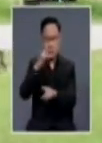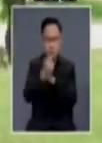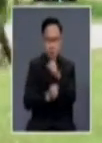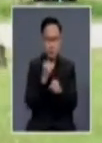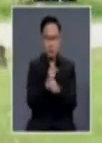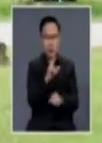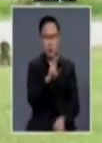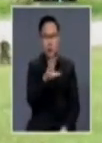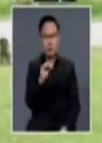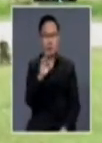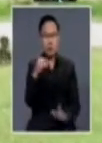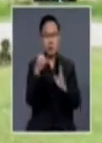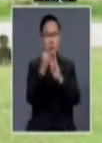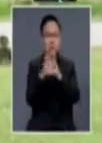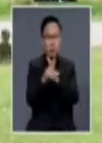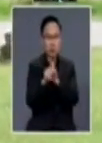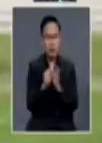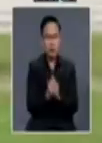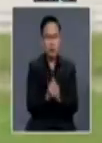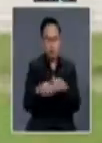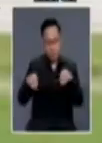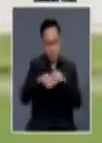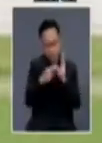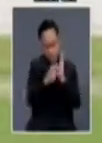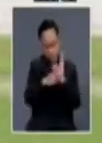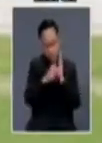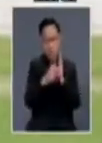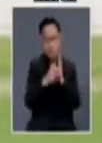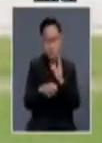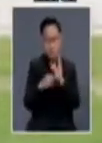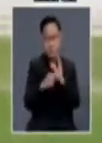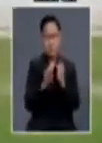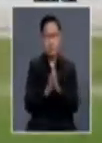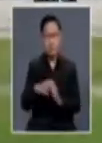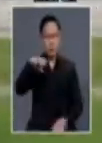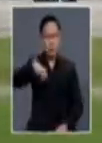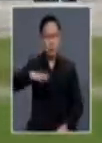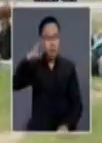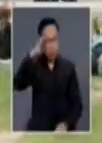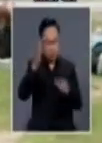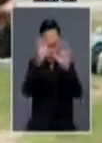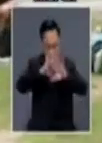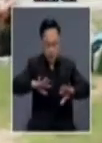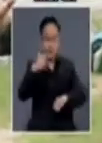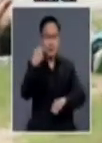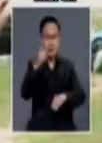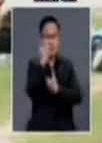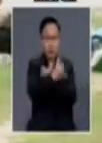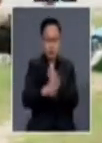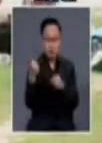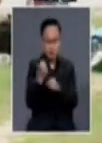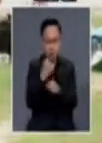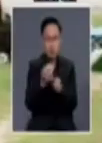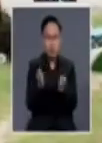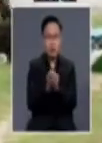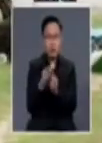2559ในพื้นที่จังหวัดชลบุรีและพื้นที่ใกล้เคียงโดยมีกองทัพประเทศกลุ่มสมาชิกอาเซียน10ประเทศและประเทศคู่เจรจ